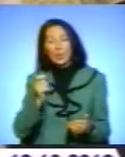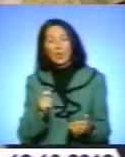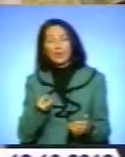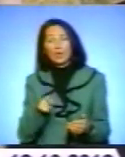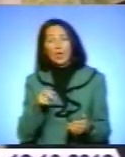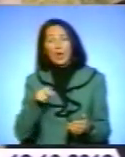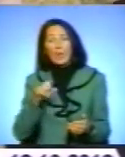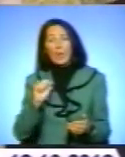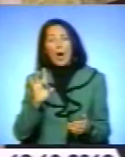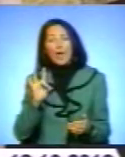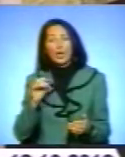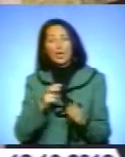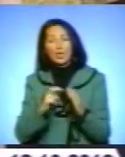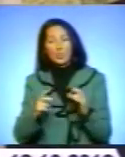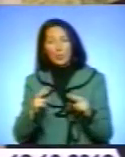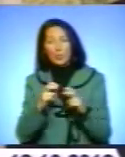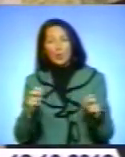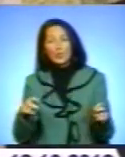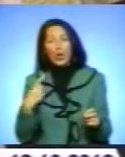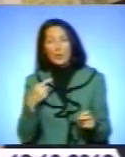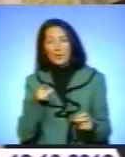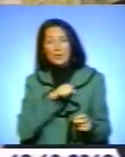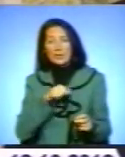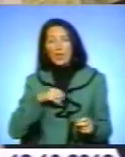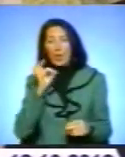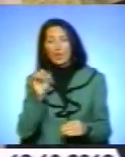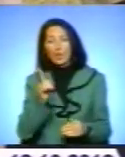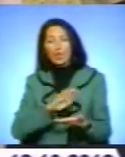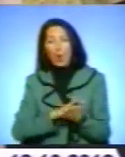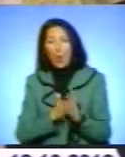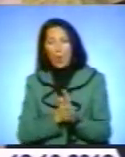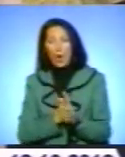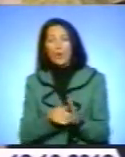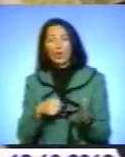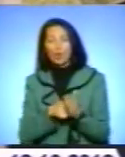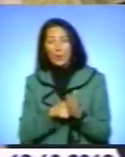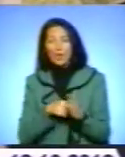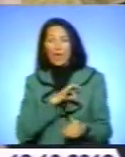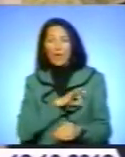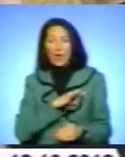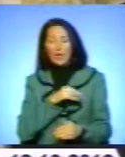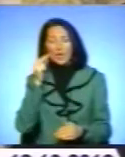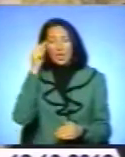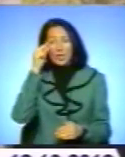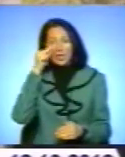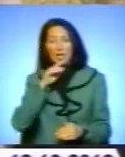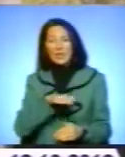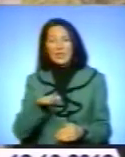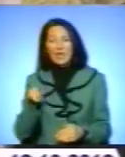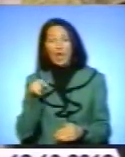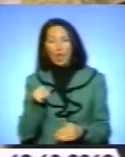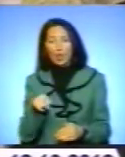Дніпропетровської області, то він сам каже про те, що умови утримання, виховання, навчання дітей